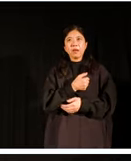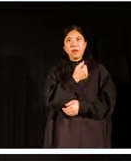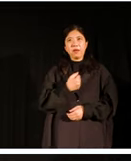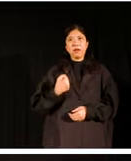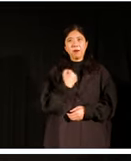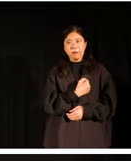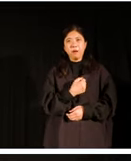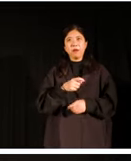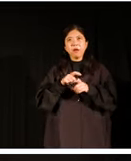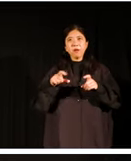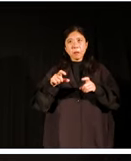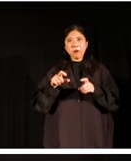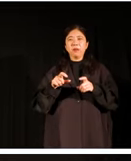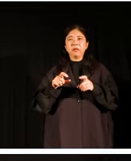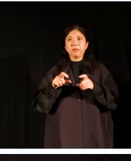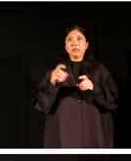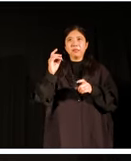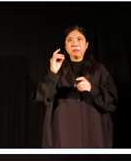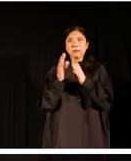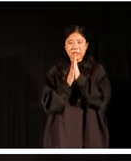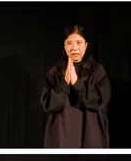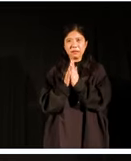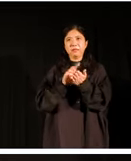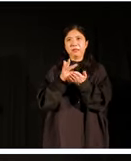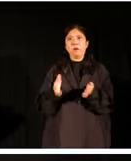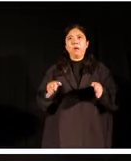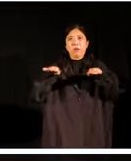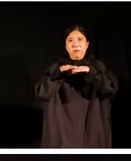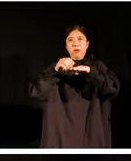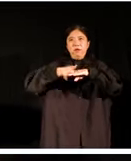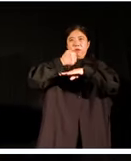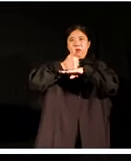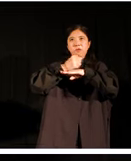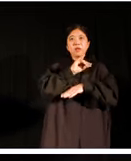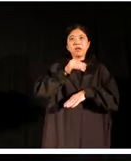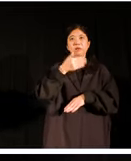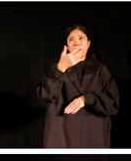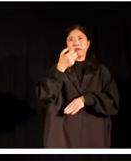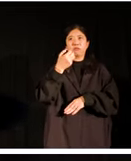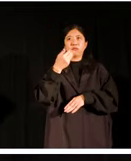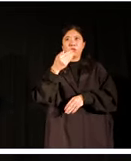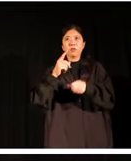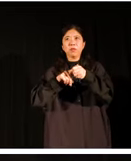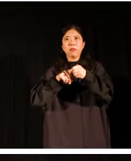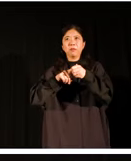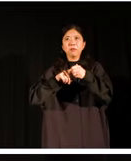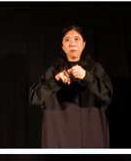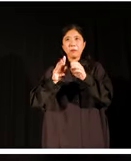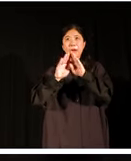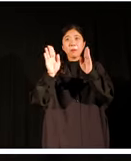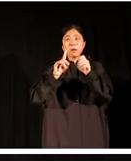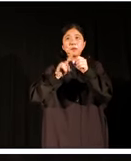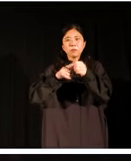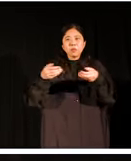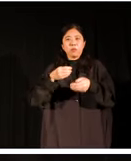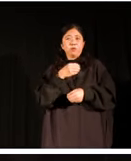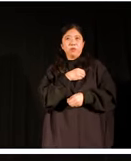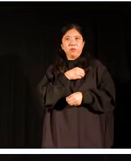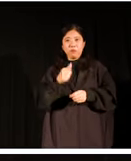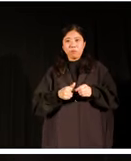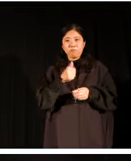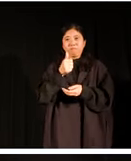のえ館長をなさってらっしゃいますえ1989年え資料官の会館時に職員として